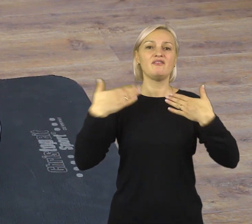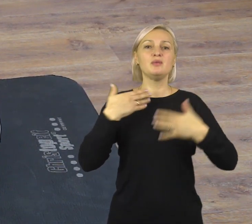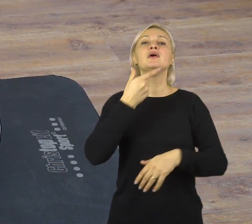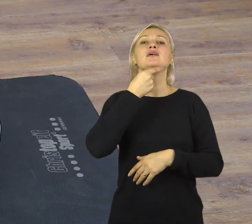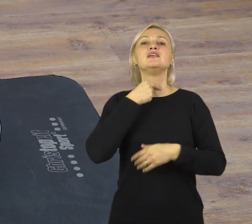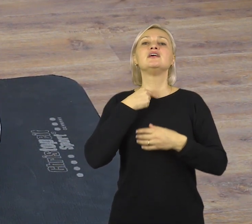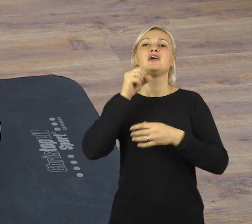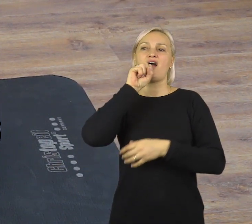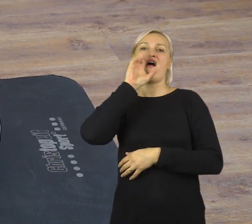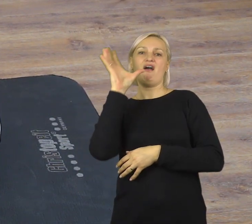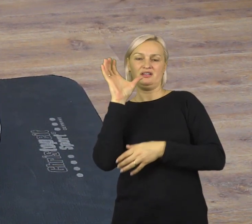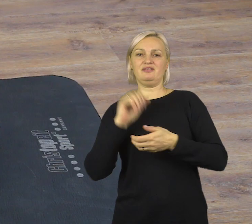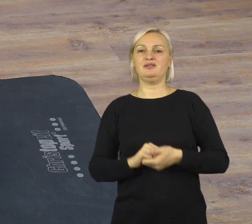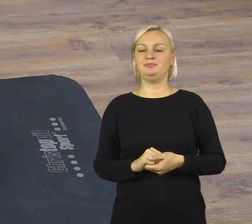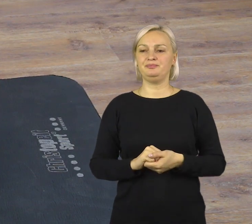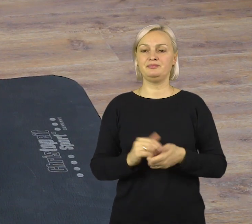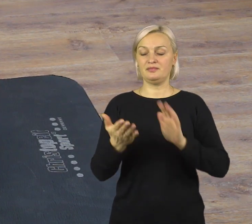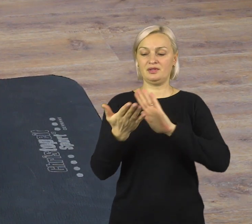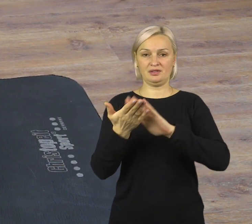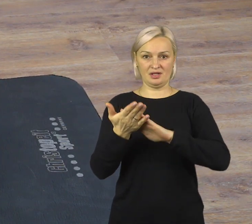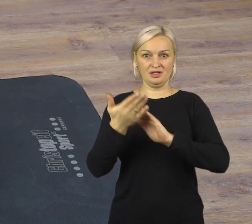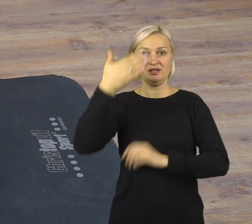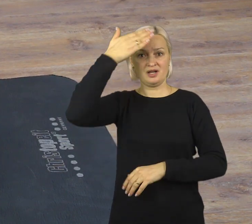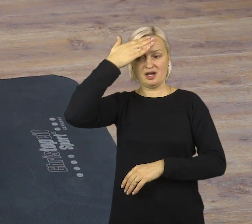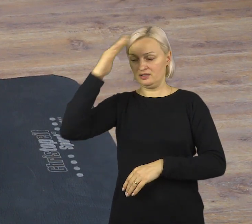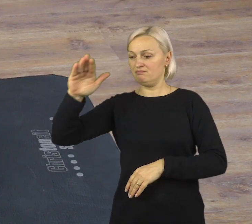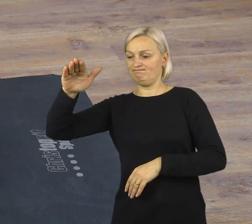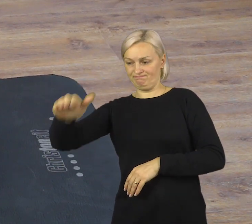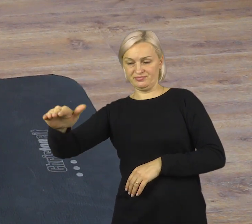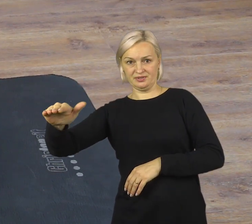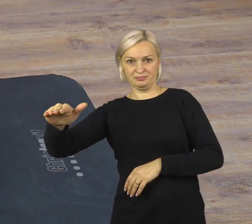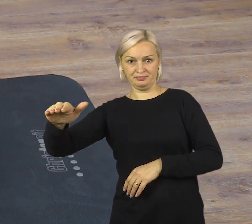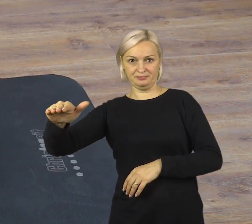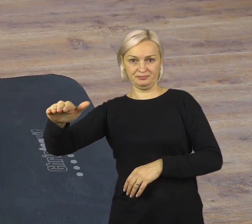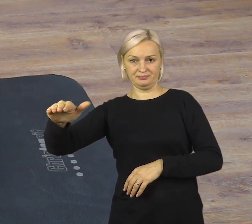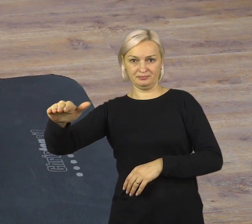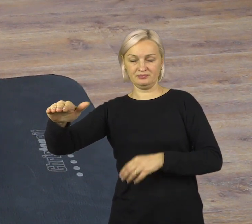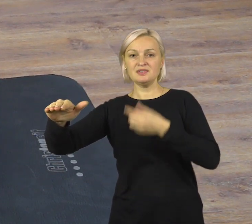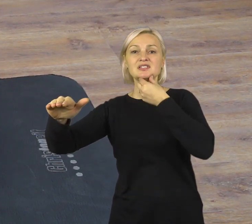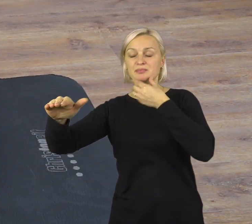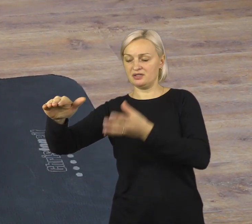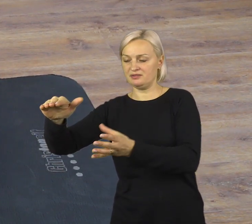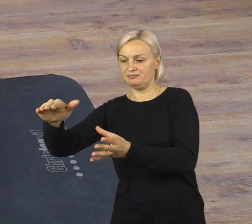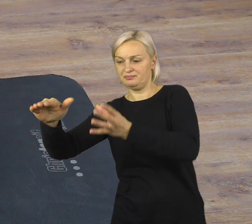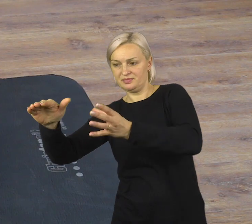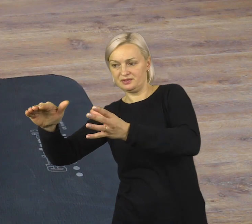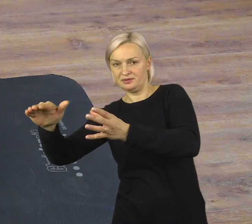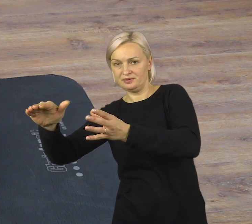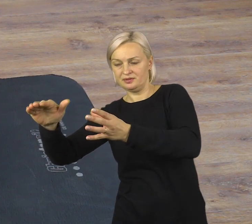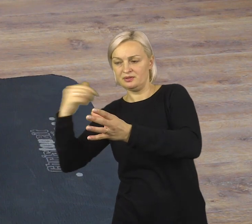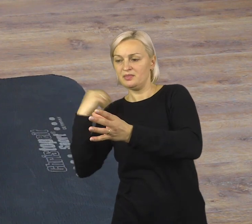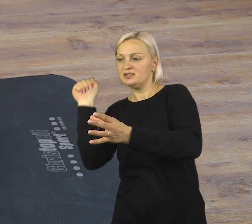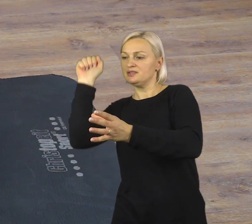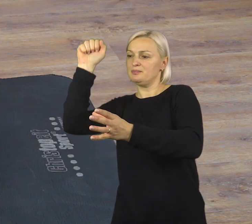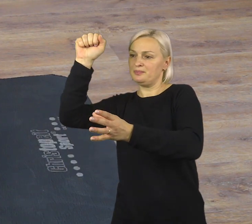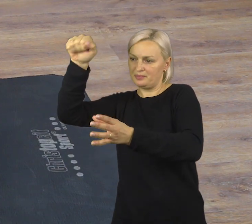Delno pagrindą dedame mes ant kaktos, kita ranka pakeliame smakrą, pasilenkiame